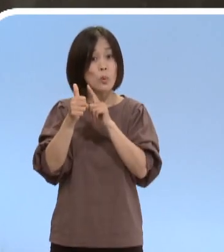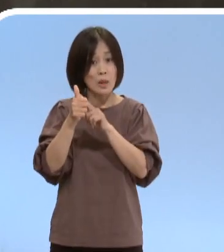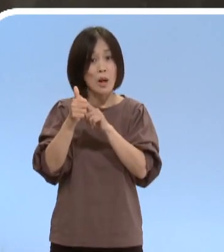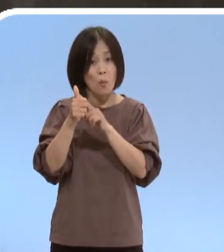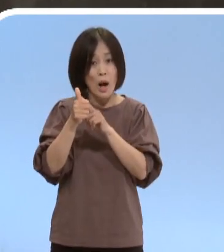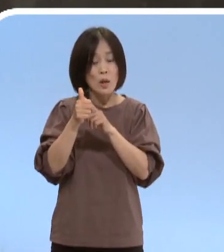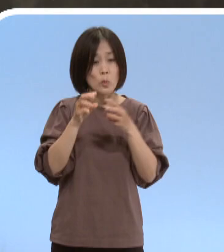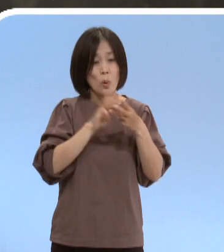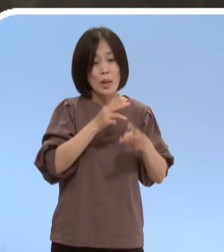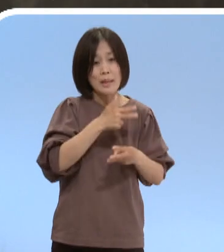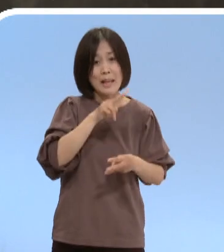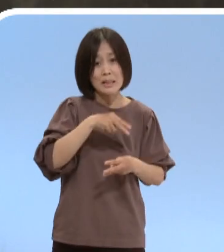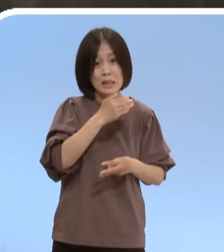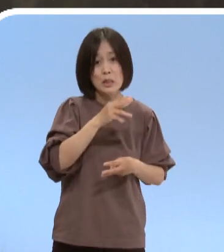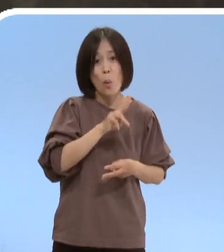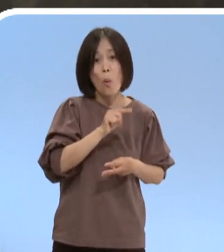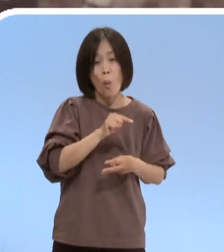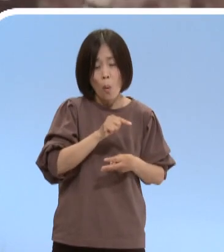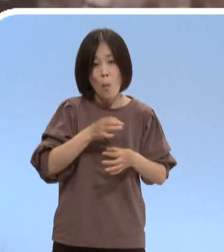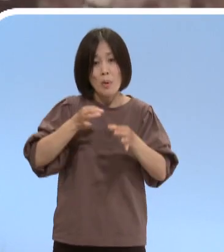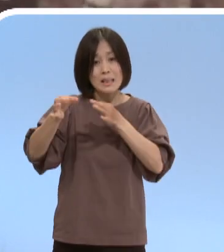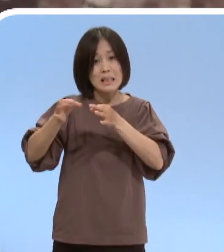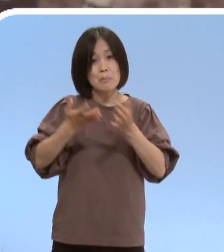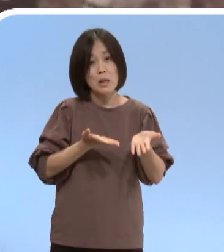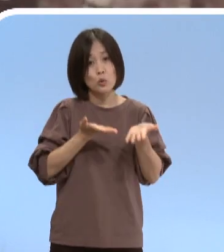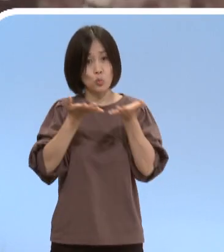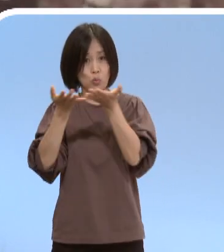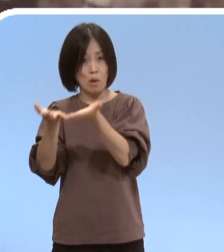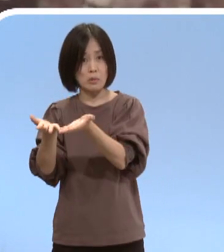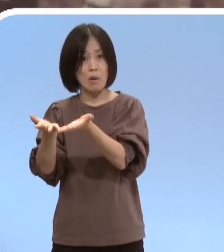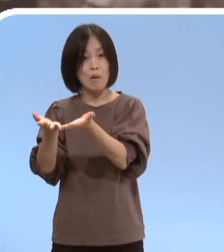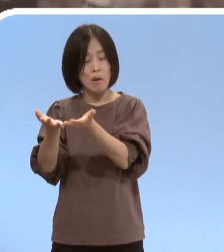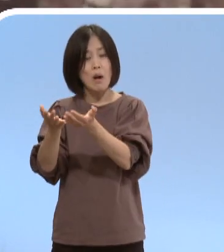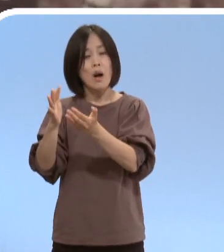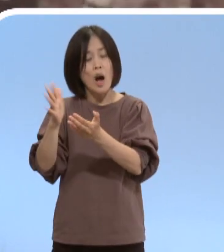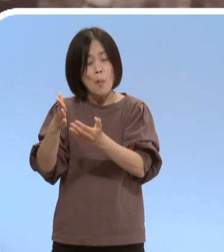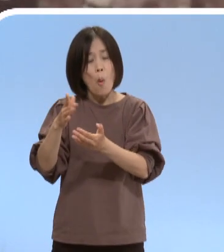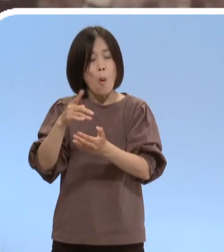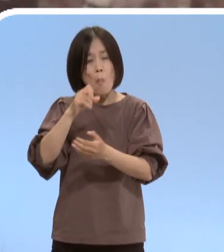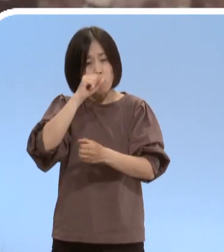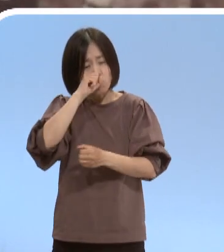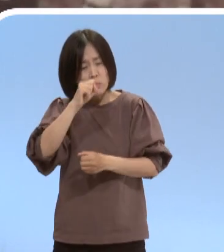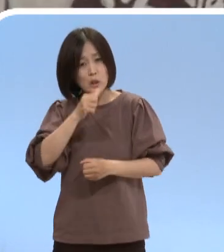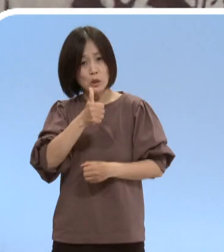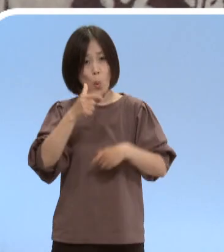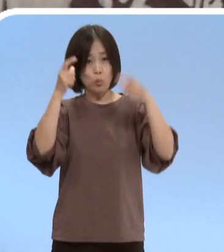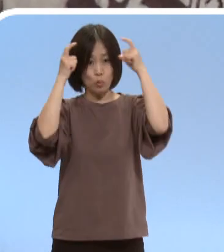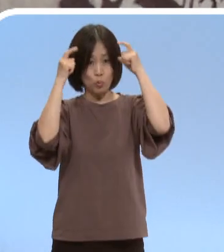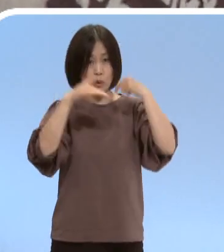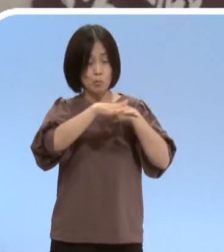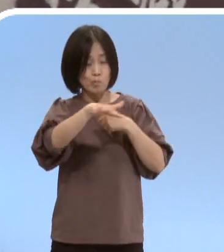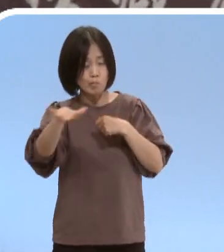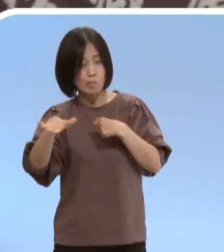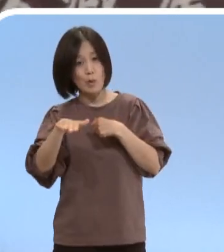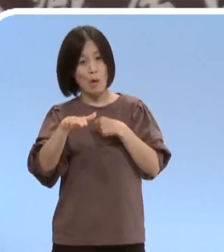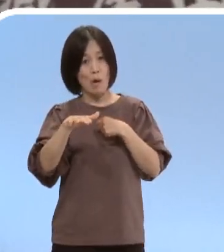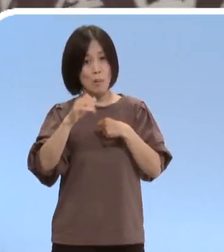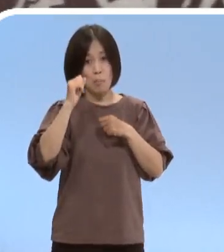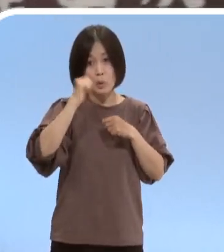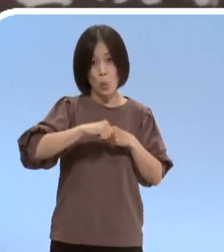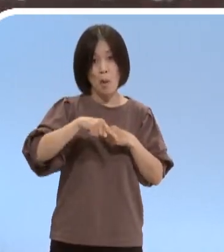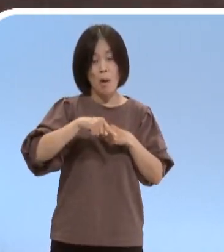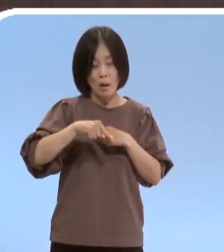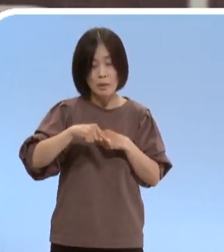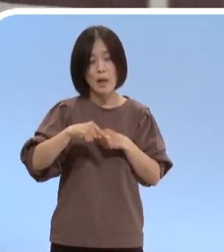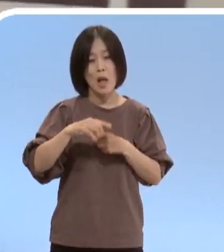松蔵さんは田尻号を手放すため市場に出荷したのですが、とても良いオス牛だと周りから認められ